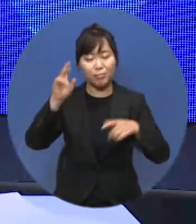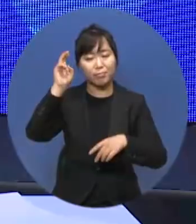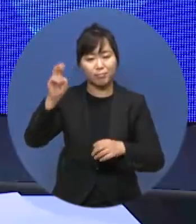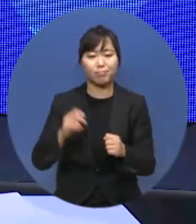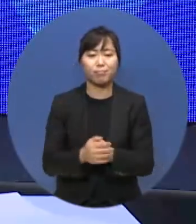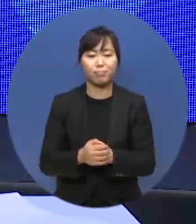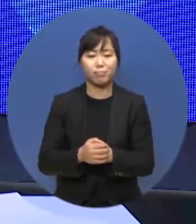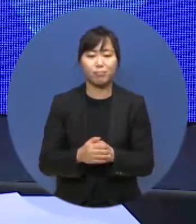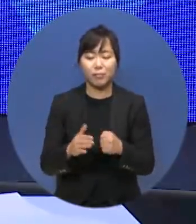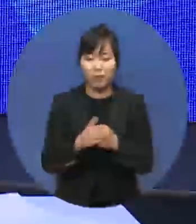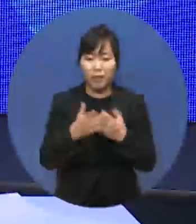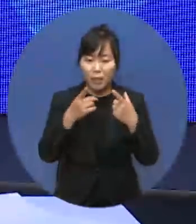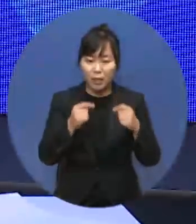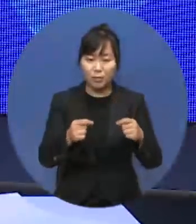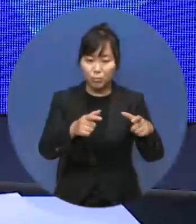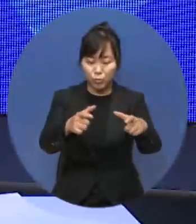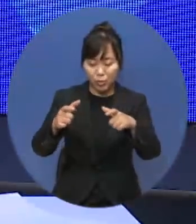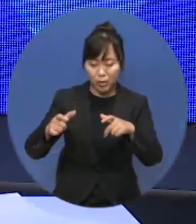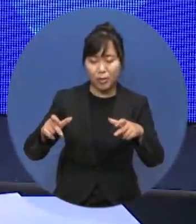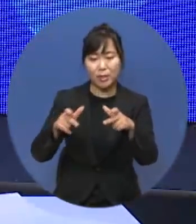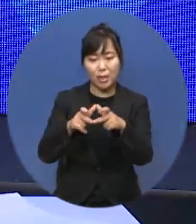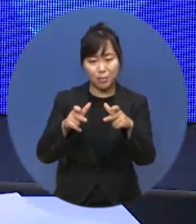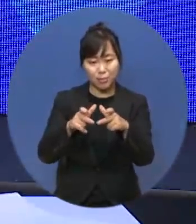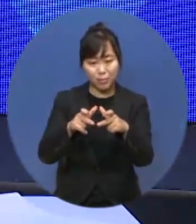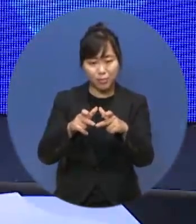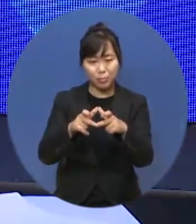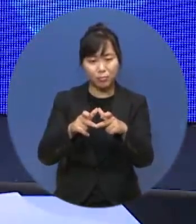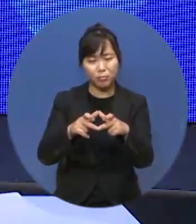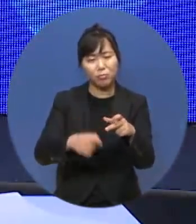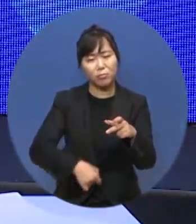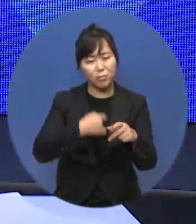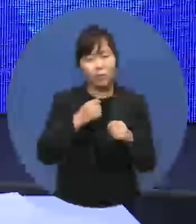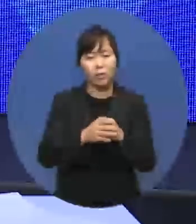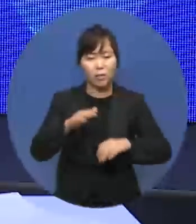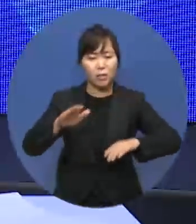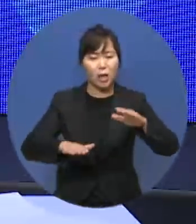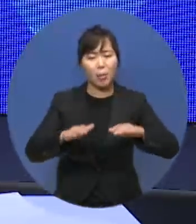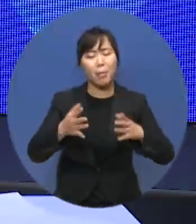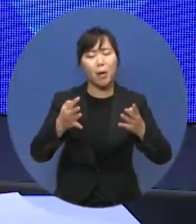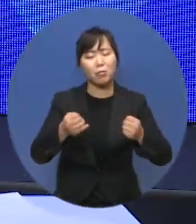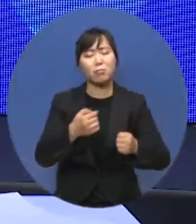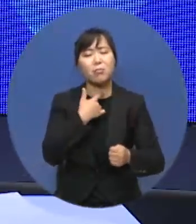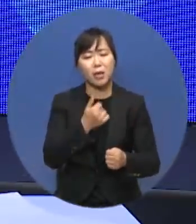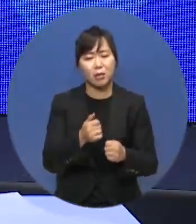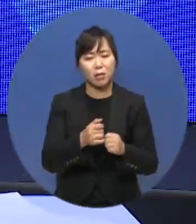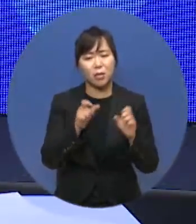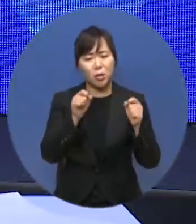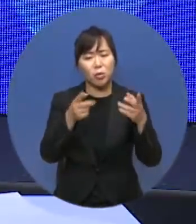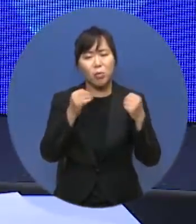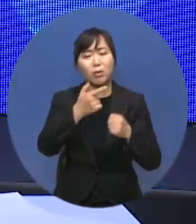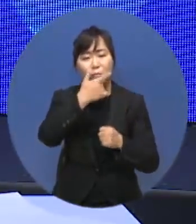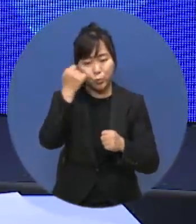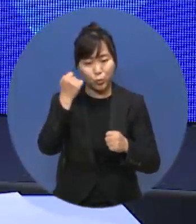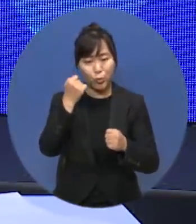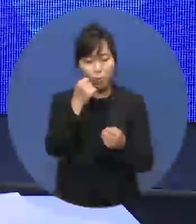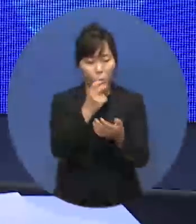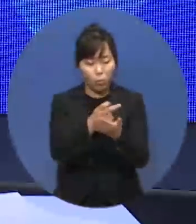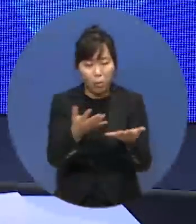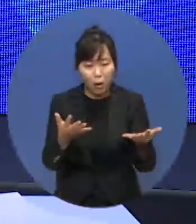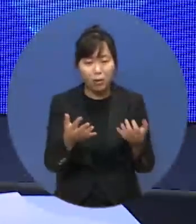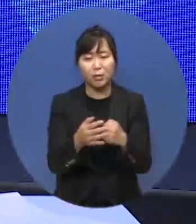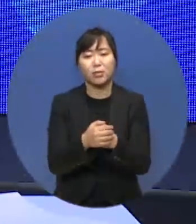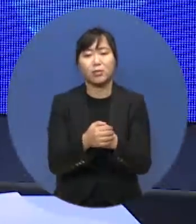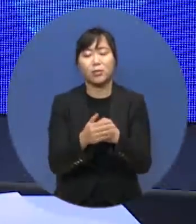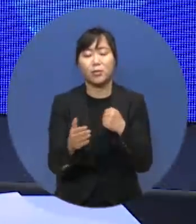됩니다. 그렇기 때문에 이러한 부분에 있어서 이제 장애인분들이 사실은 이제 차별을 많이 받았었죠. 기회가 많이 부족했었고 법도